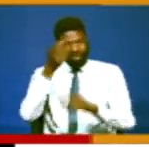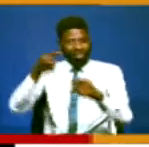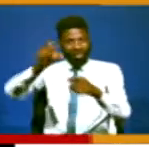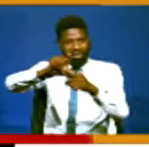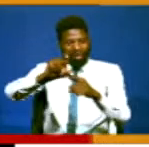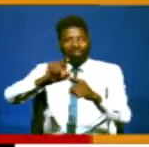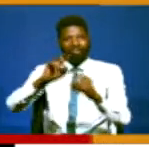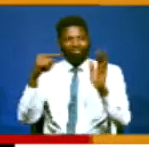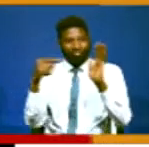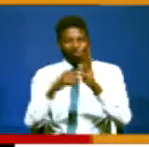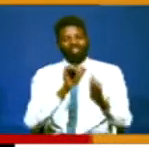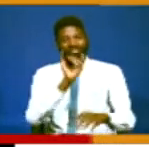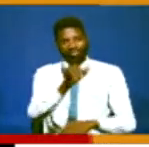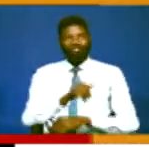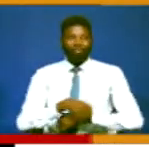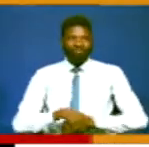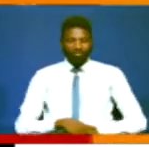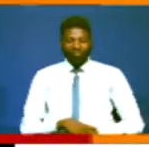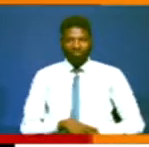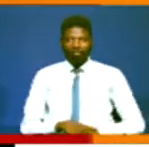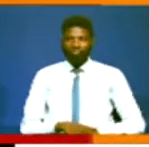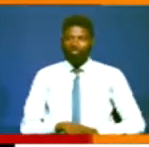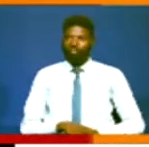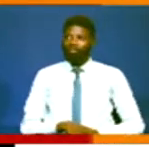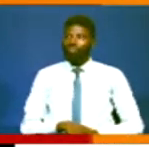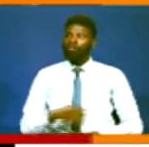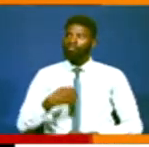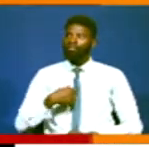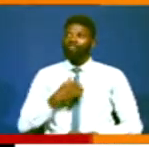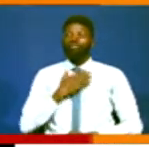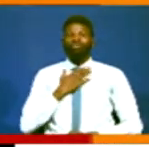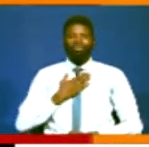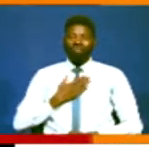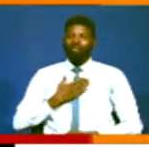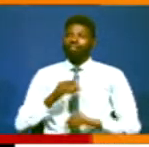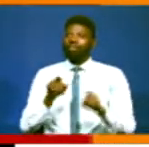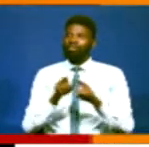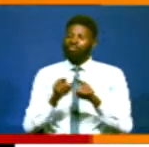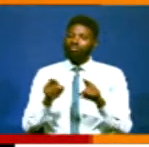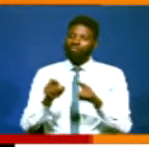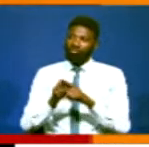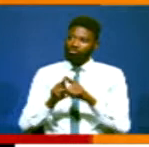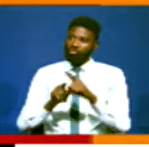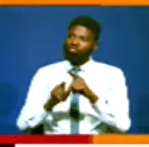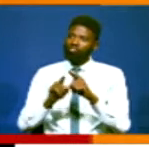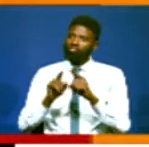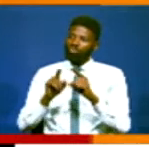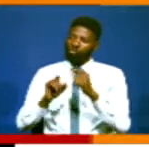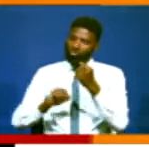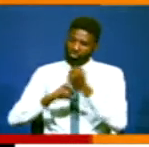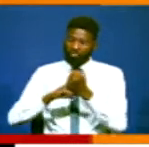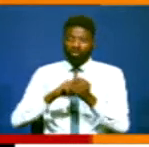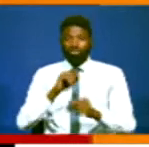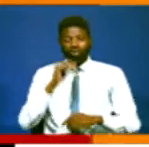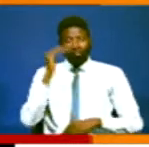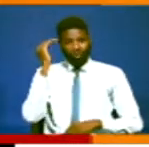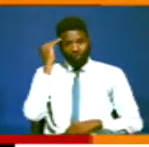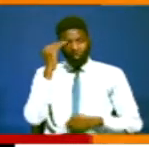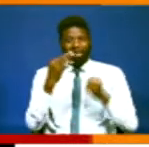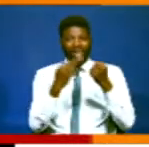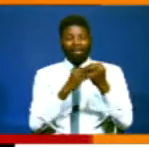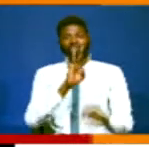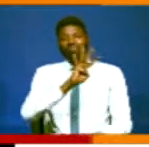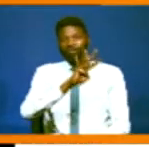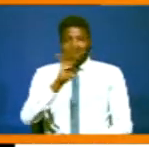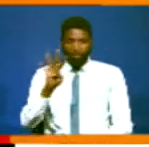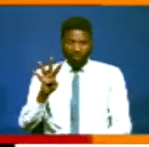alikuwa analiongelelea. Ningependa tu kumtilia pondo. Wajua katika mtaala wa 844 wanafunzi wamekuwa kilalamika